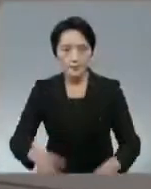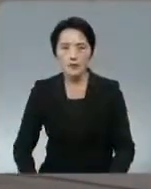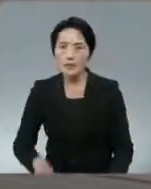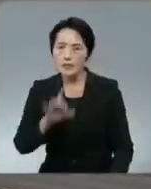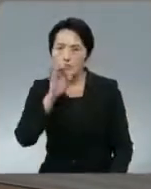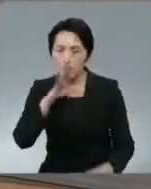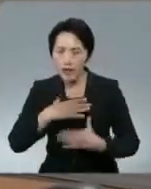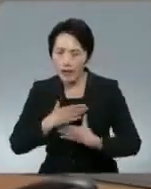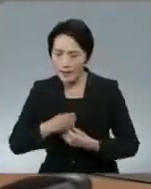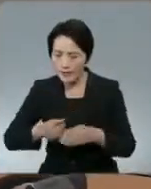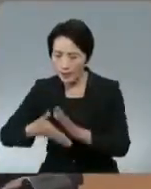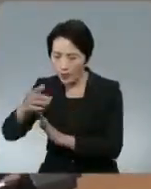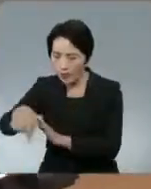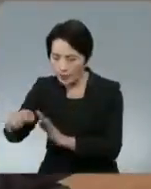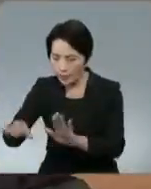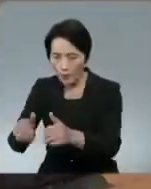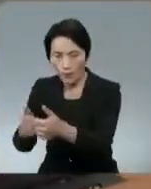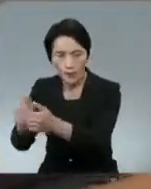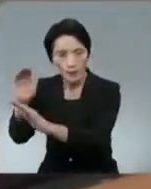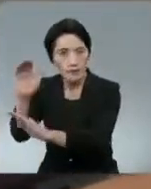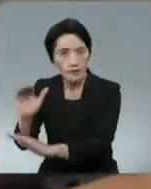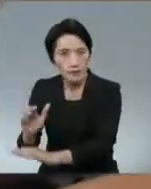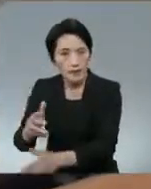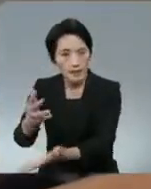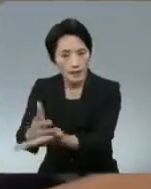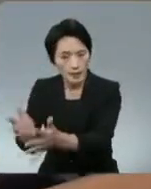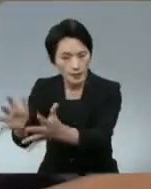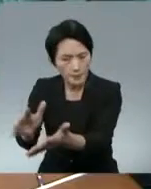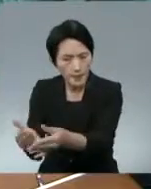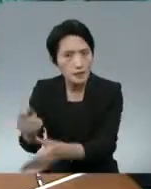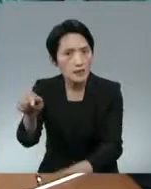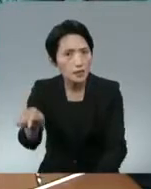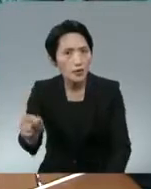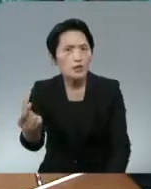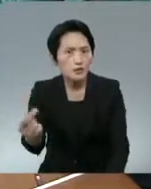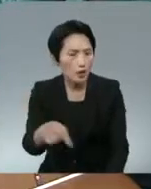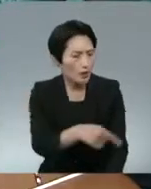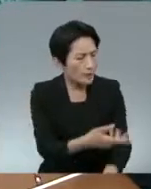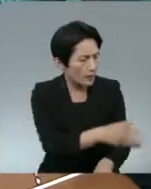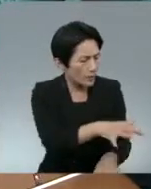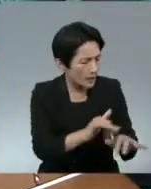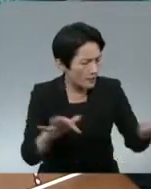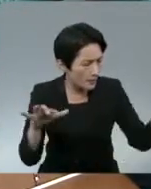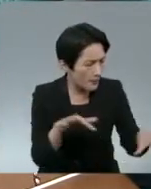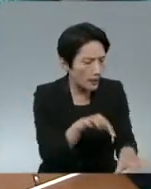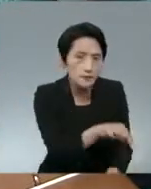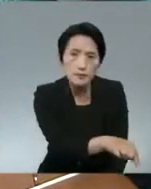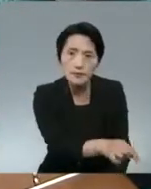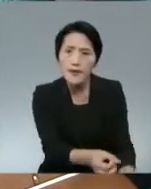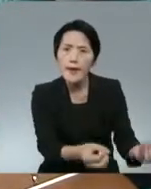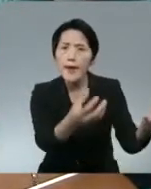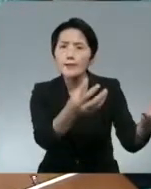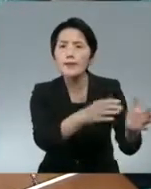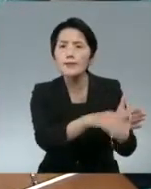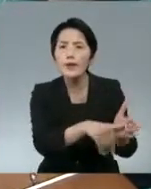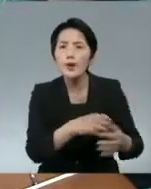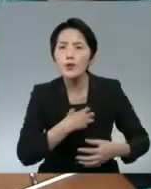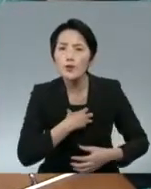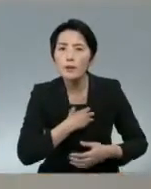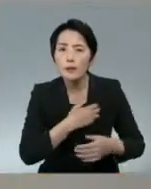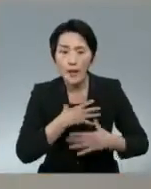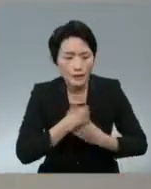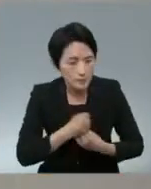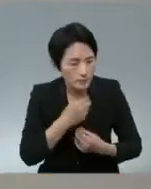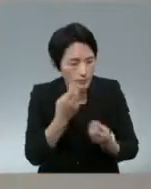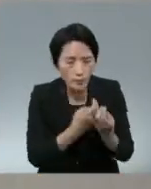梨泰院踩踏事故发生后，为防止类似事故再度发生，韩国政府决定从三日开始对地区庆典